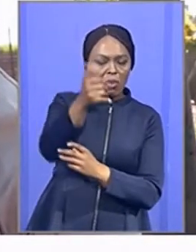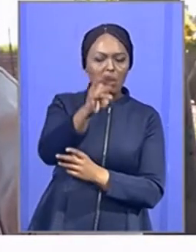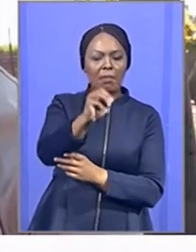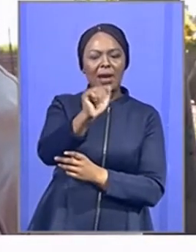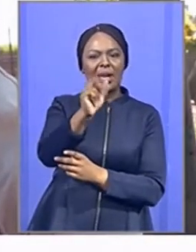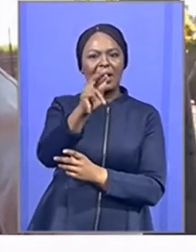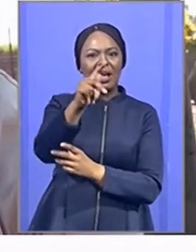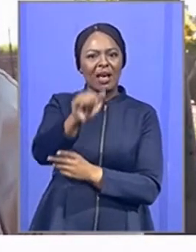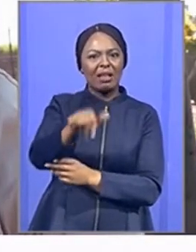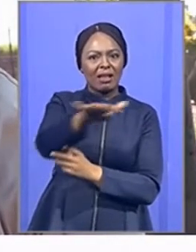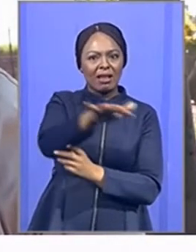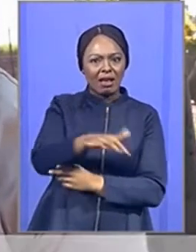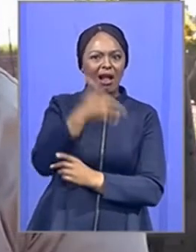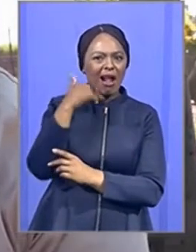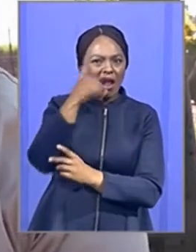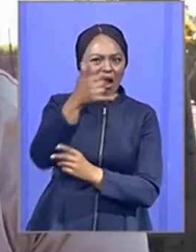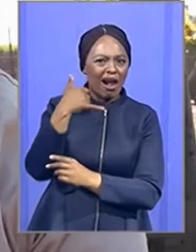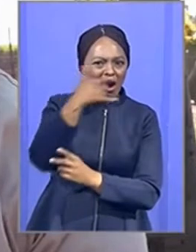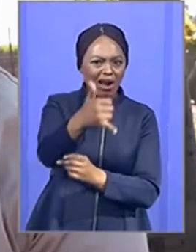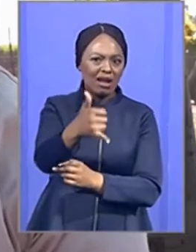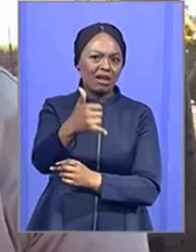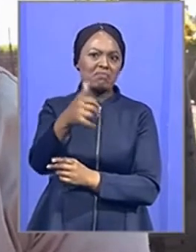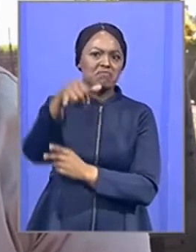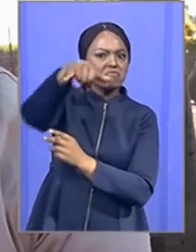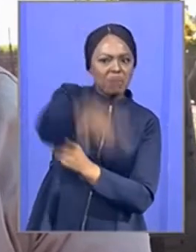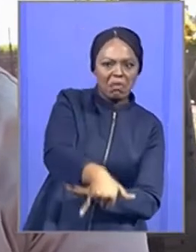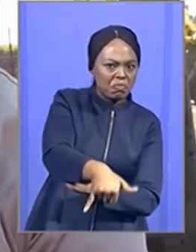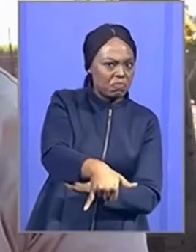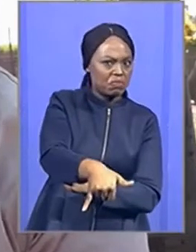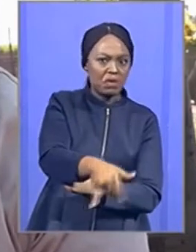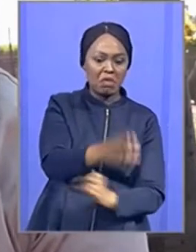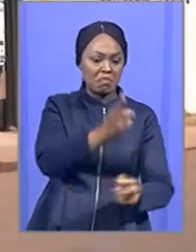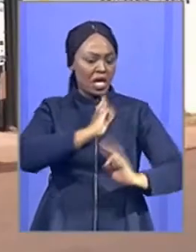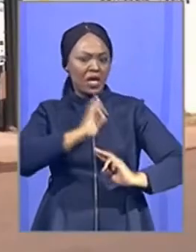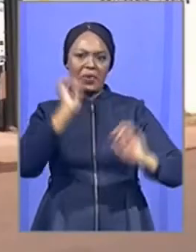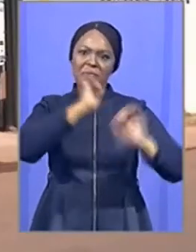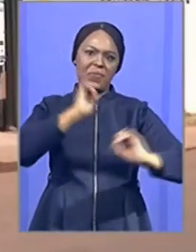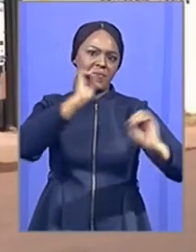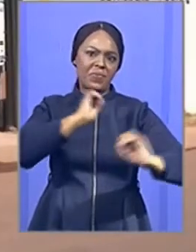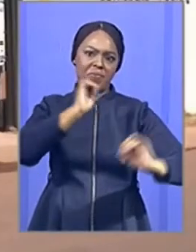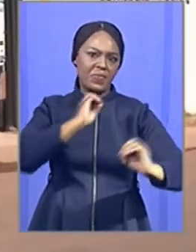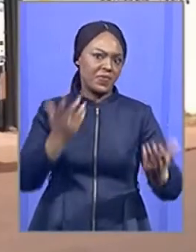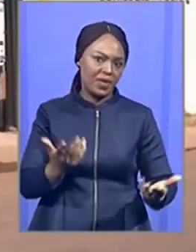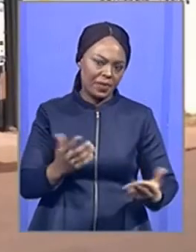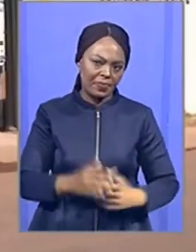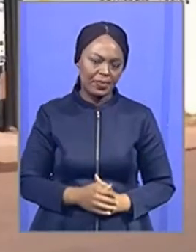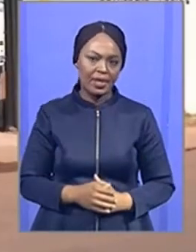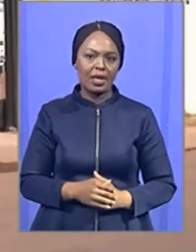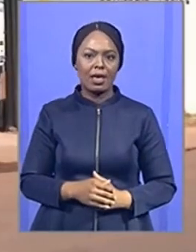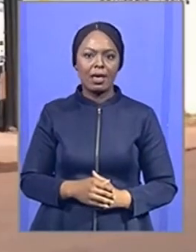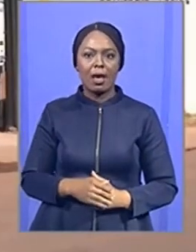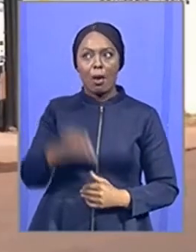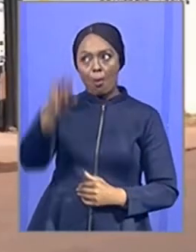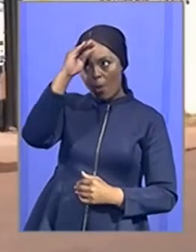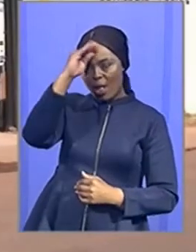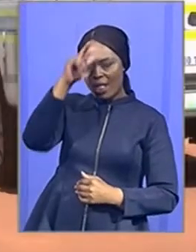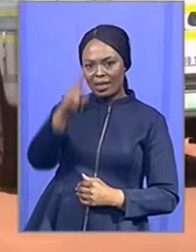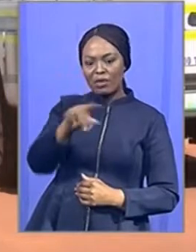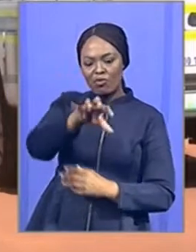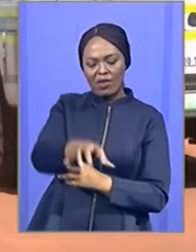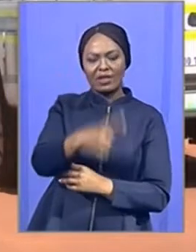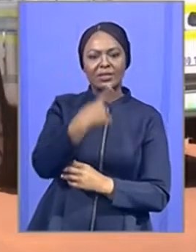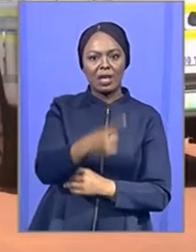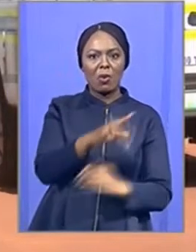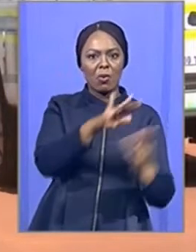tla laela go fitlhela be go dropa bone. Go sena gore ba e attenda. Kgabagare sepodisi sa porofense se rotloetsa baagi go tsenya kopo